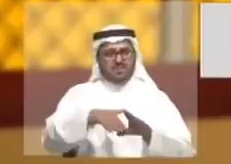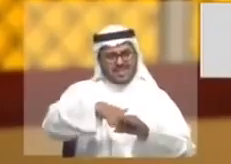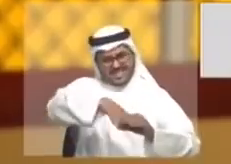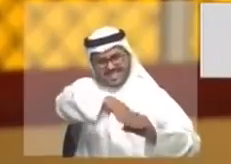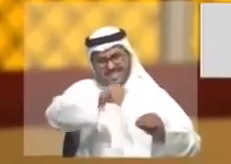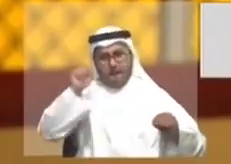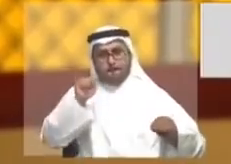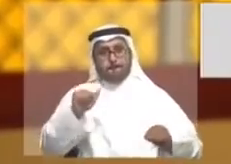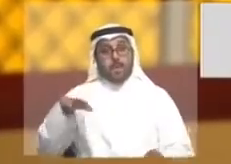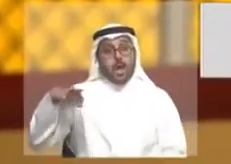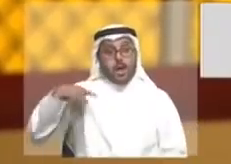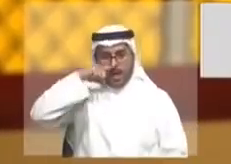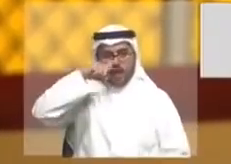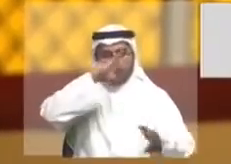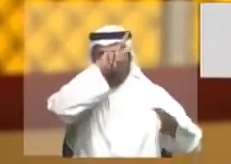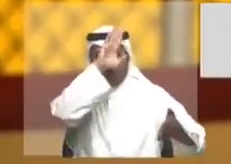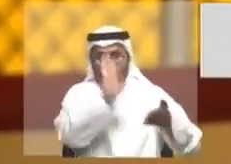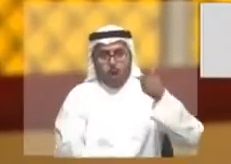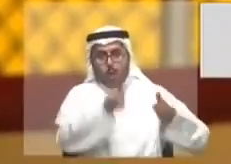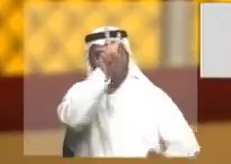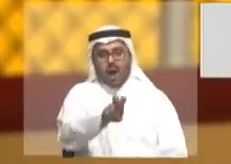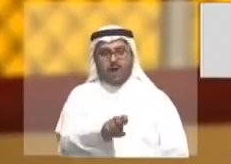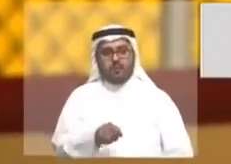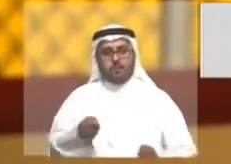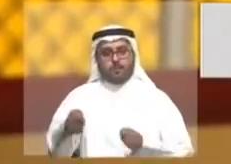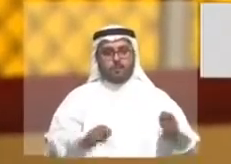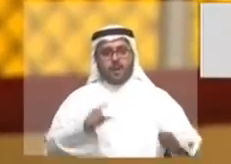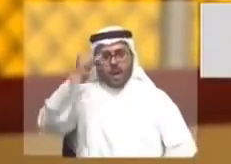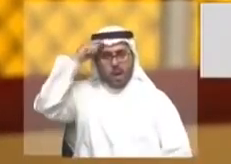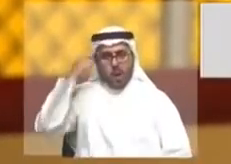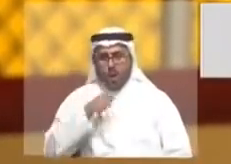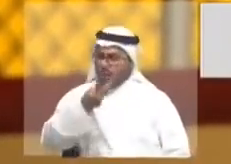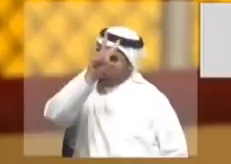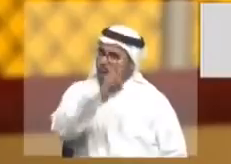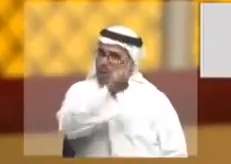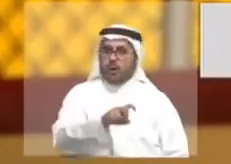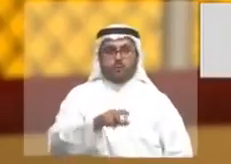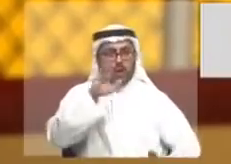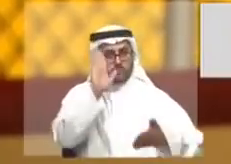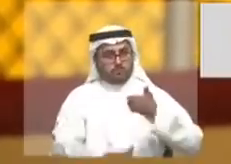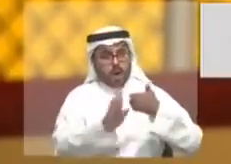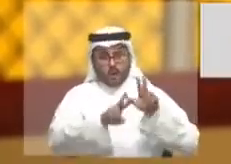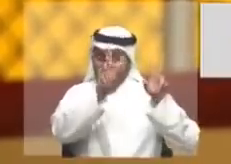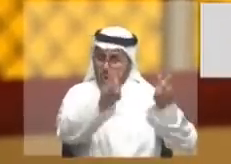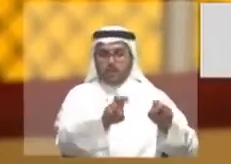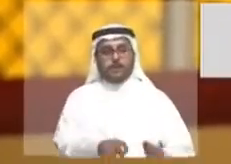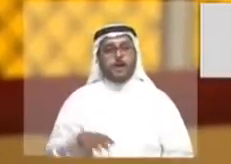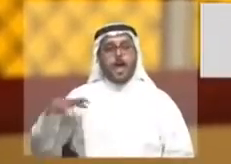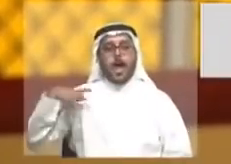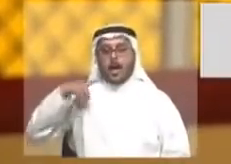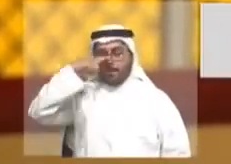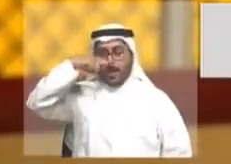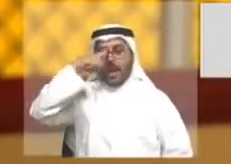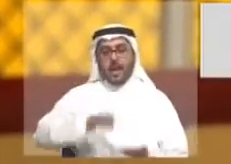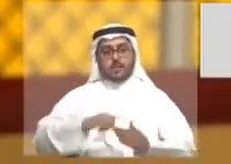الأراضي اليمنية والتخلي عن دعم الميليشيات الحوثية والكف عن انتهاكات القرارات الدولية. كما طالبت إيران